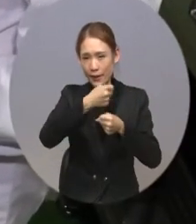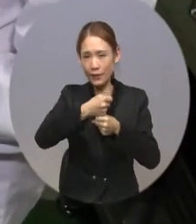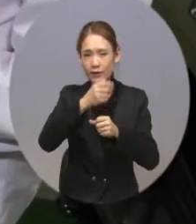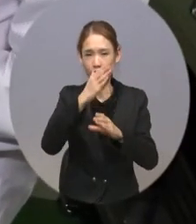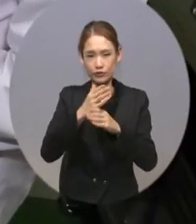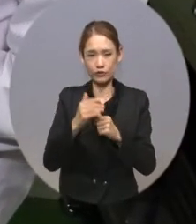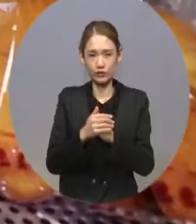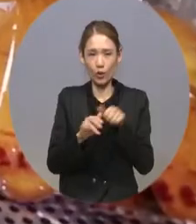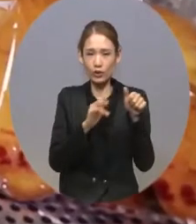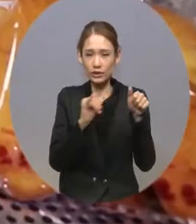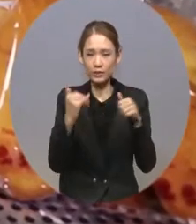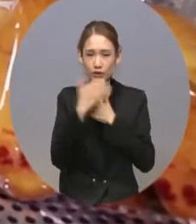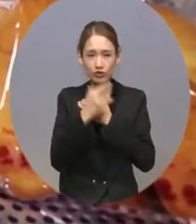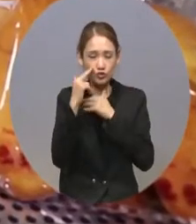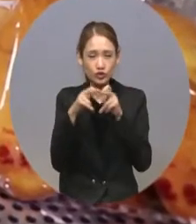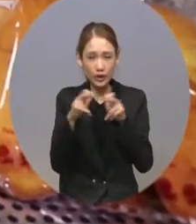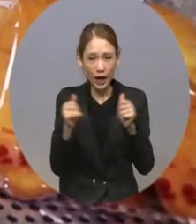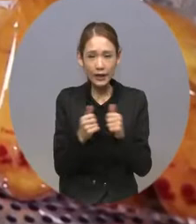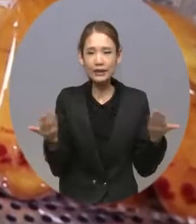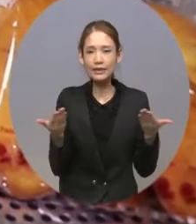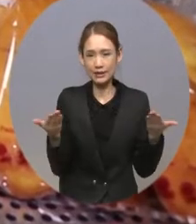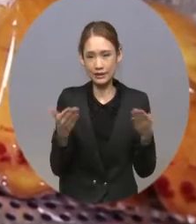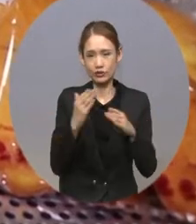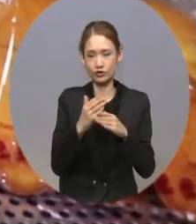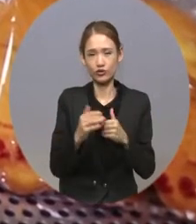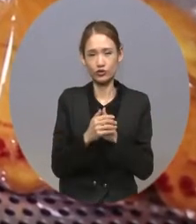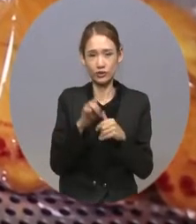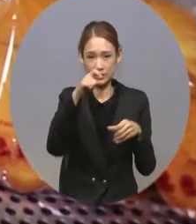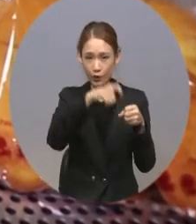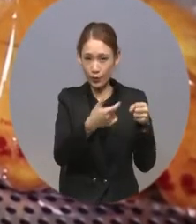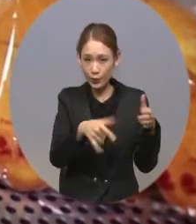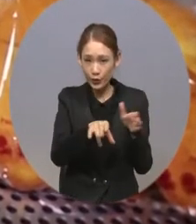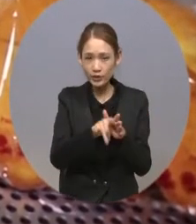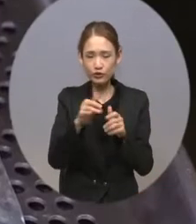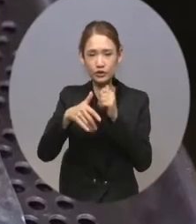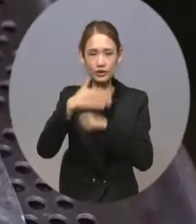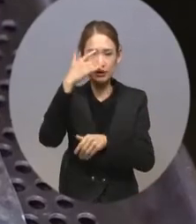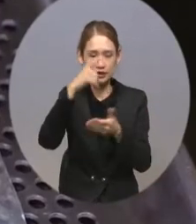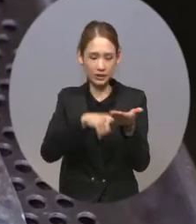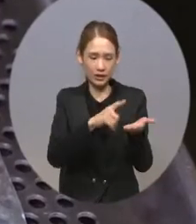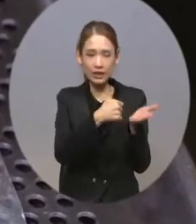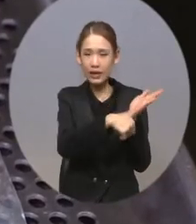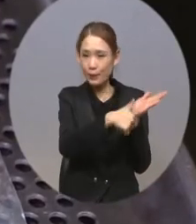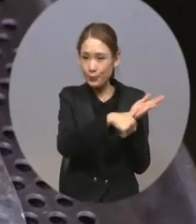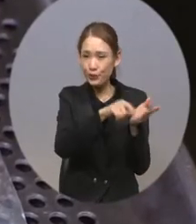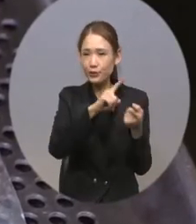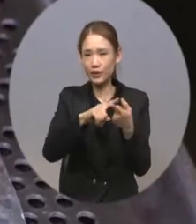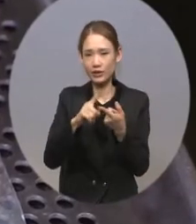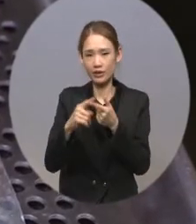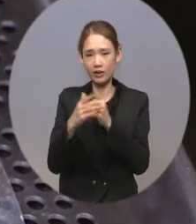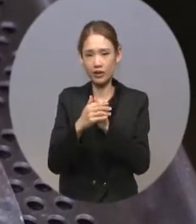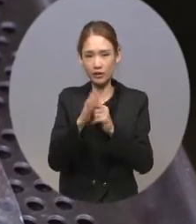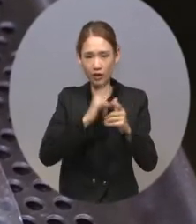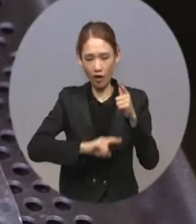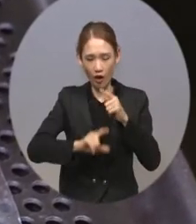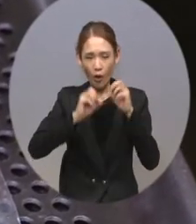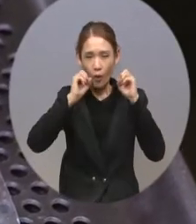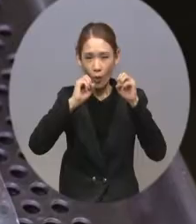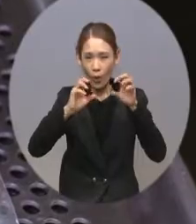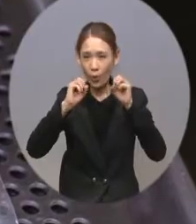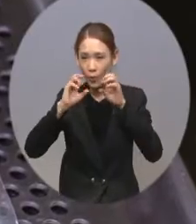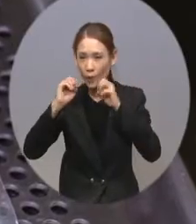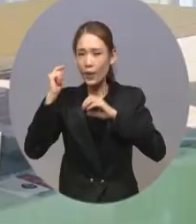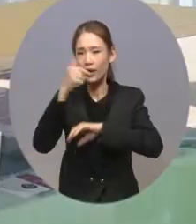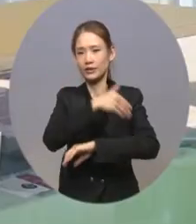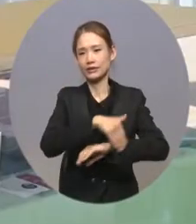50여 명의 중증장애인이 근로하고 있습니다. 이를 위해 순천시는 이 제품을 대상으로 본격적인 홍보 마케팅에 나섰습니다.